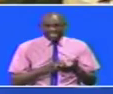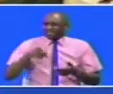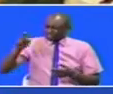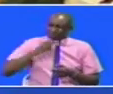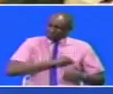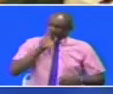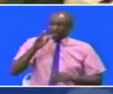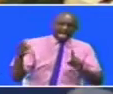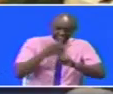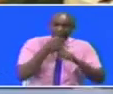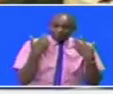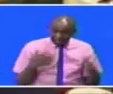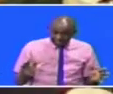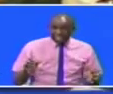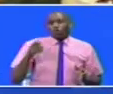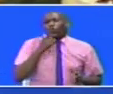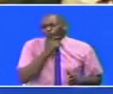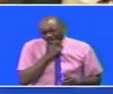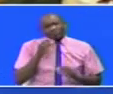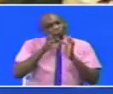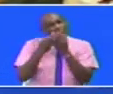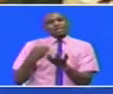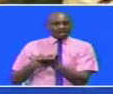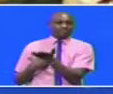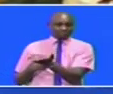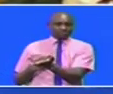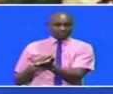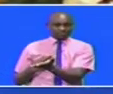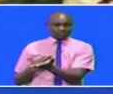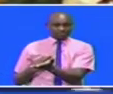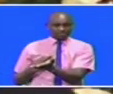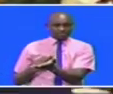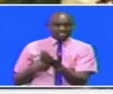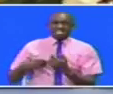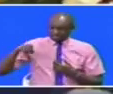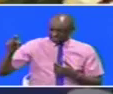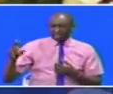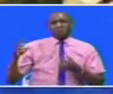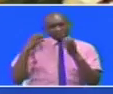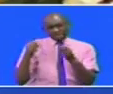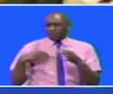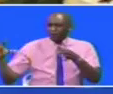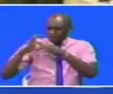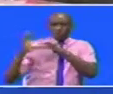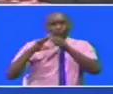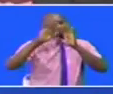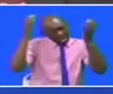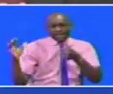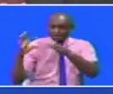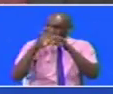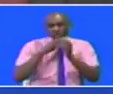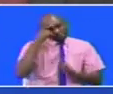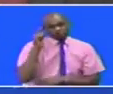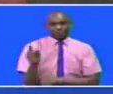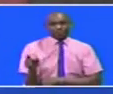mission, is brought up a wonderful family. Na ame unite the whole world. Mark